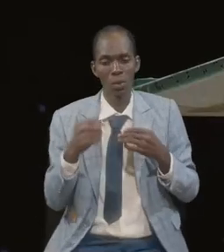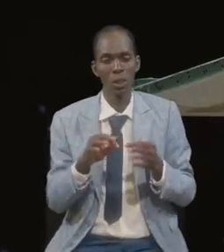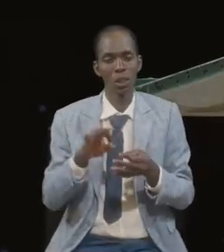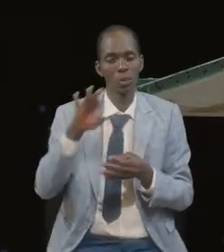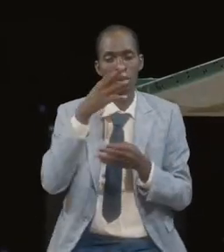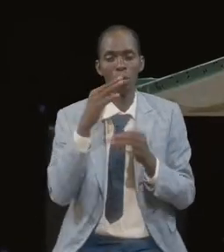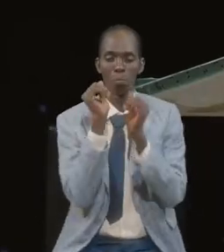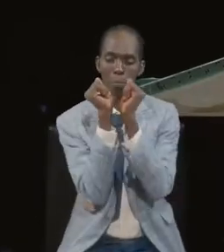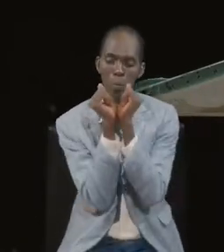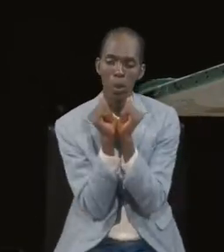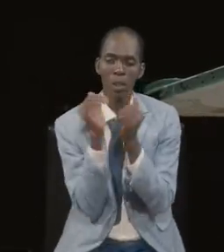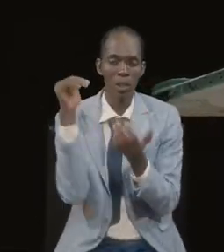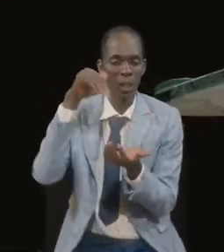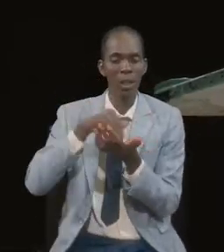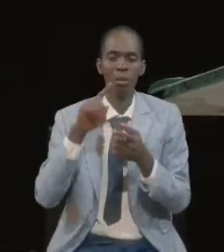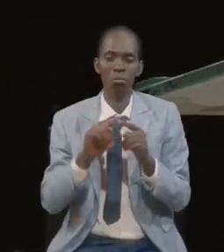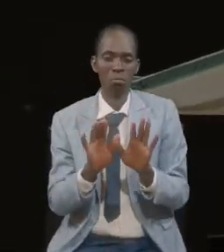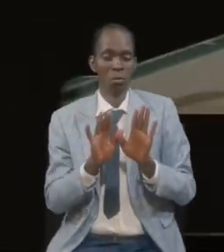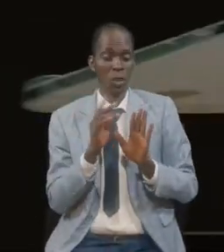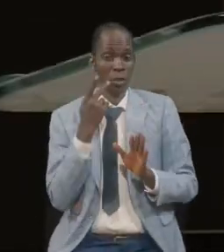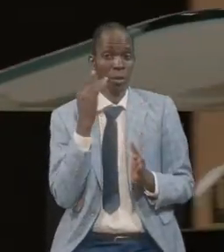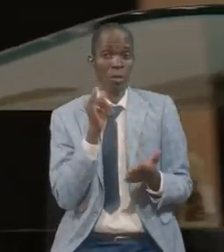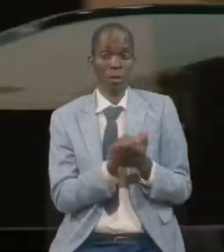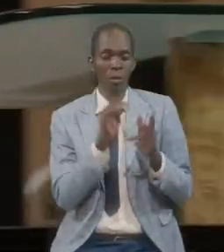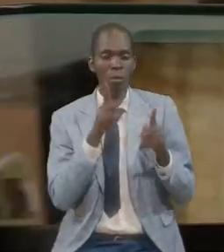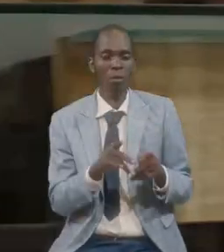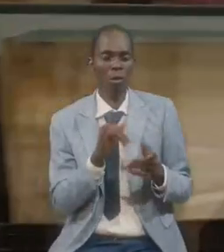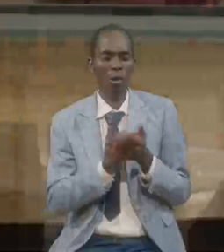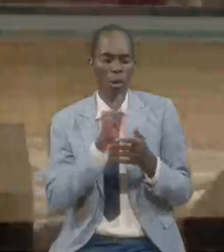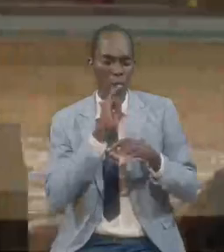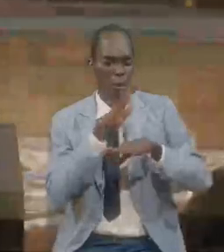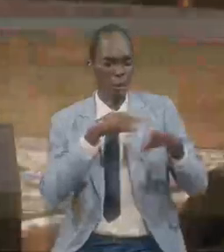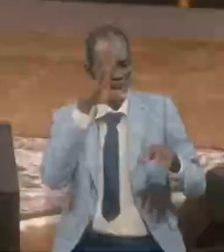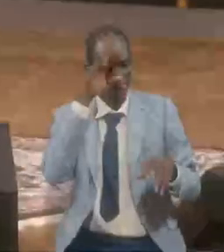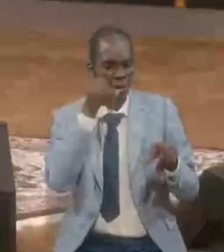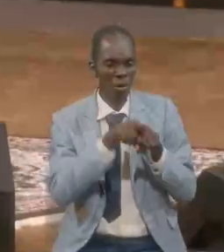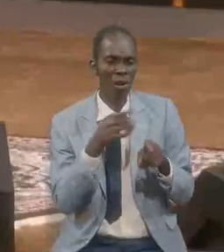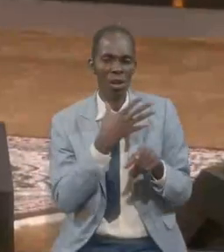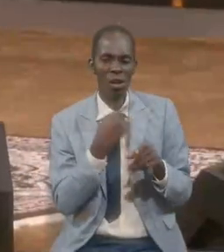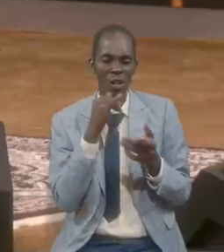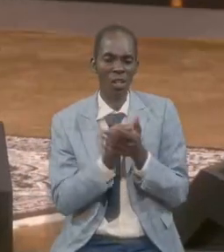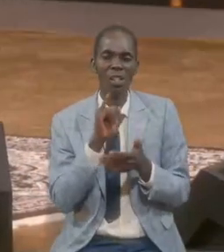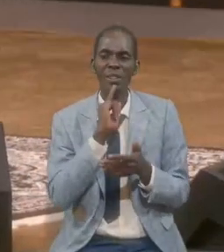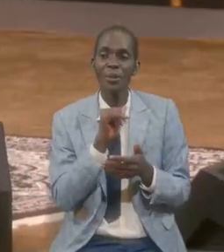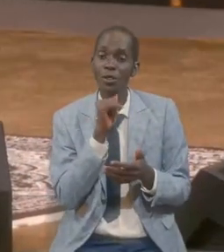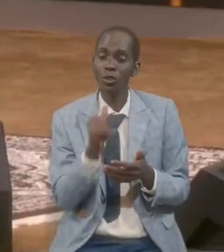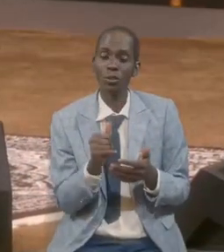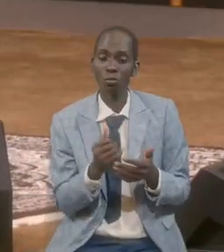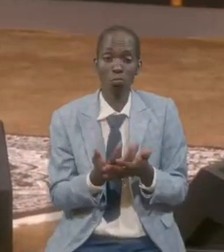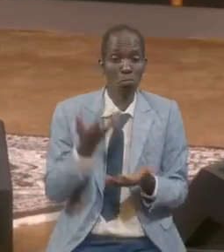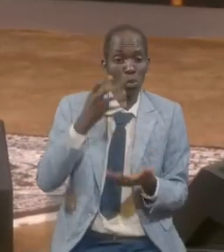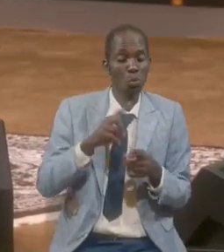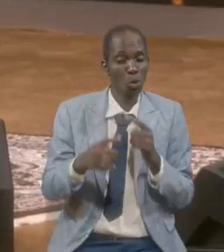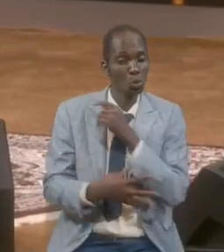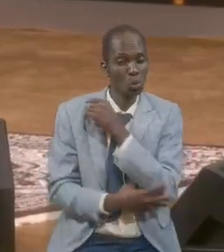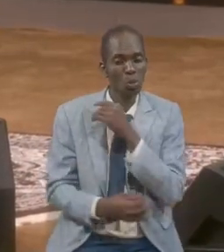servitude pour être encore dans la crainte. » Voilà, personne qui est appelé frère, il est d'une condition